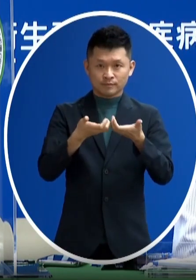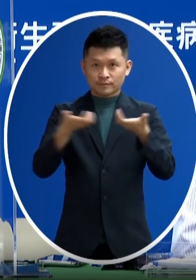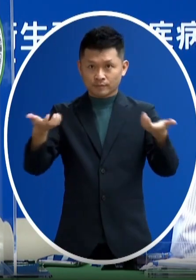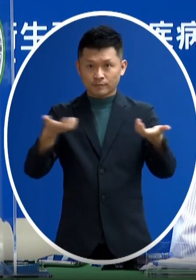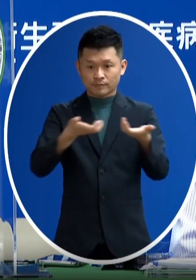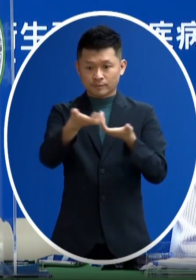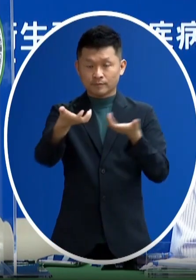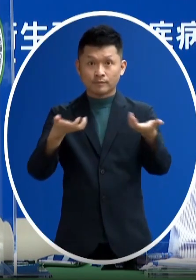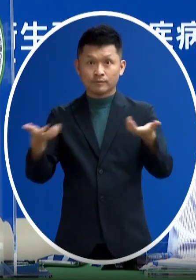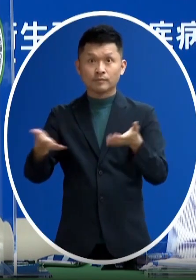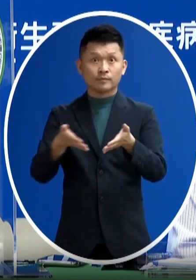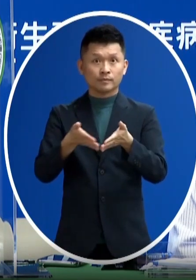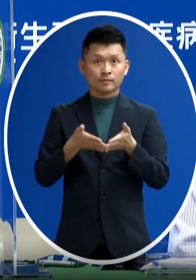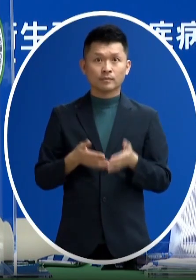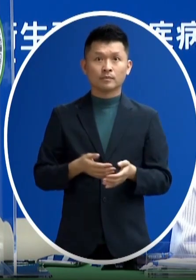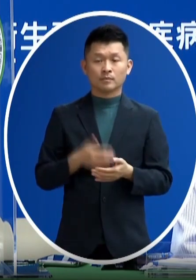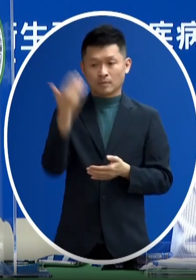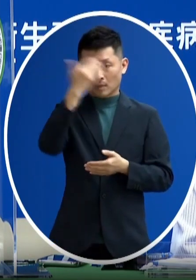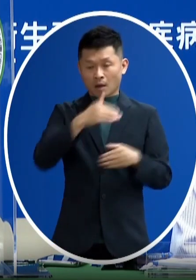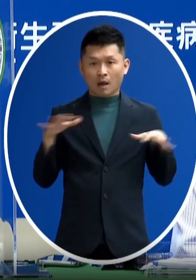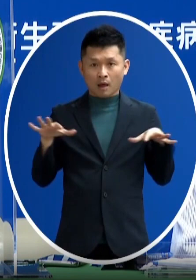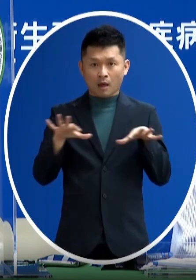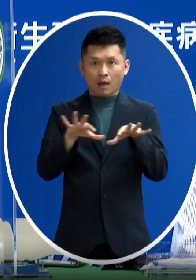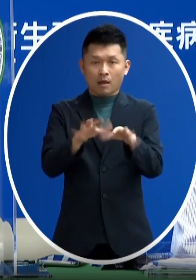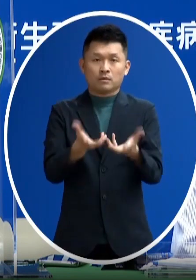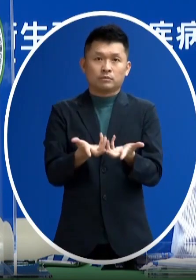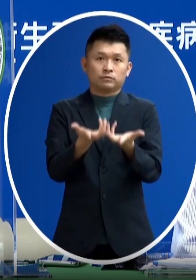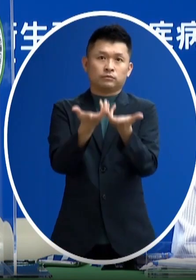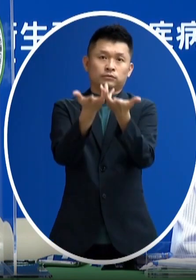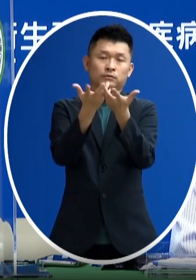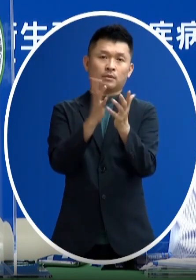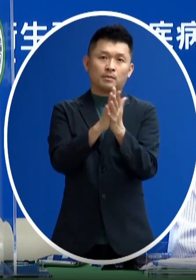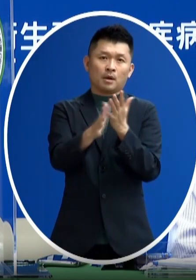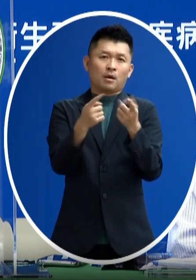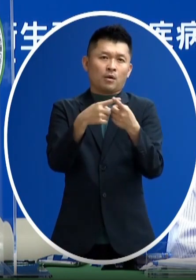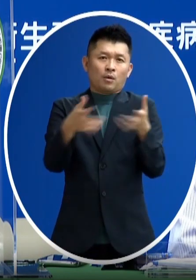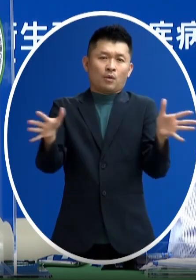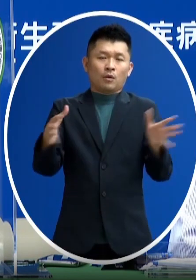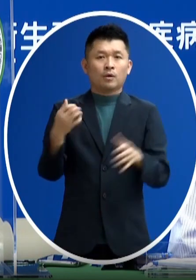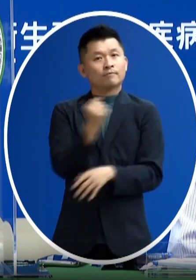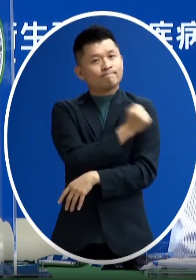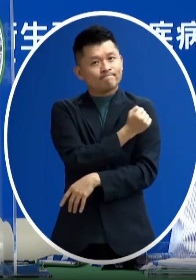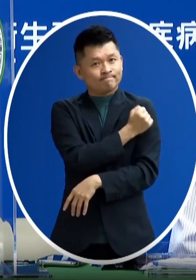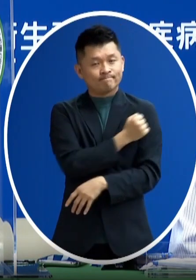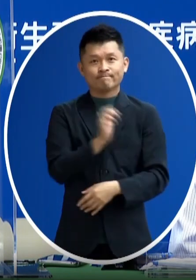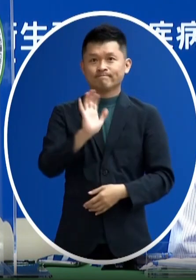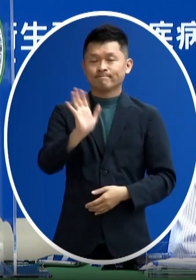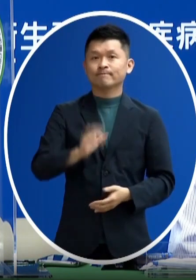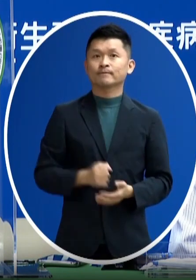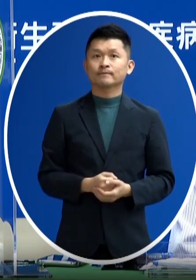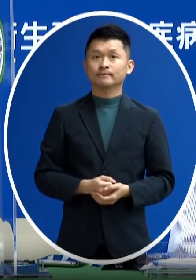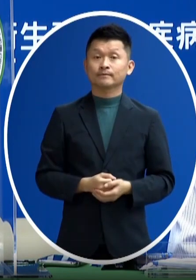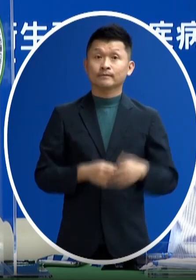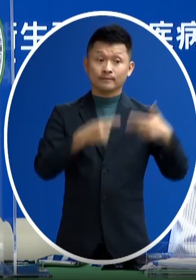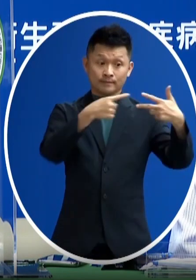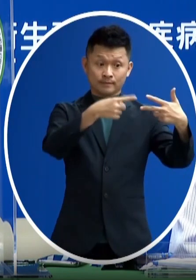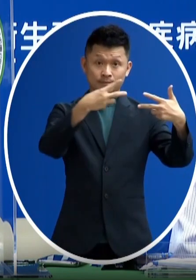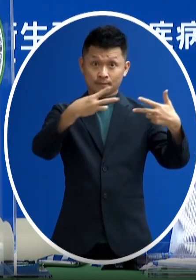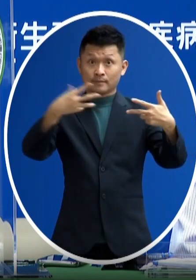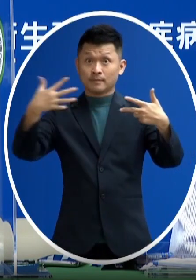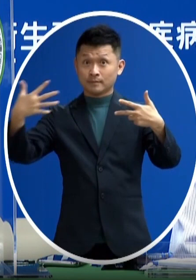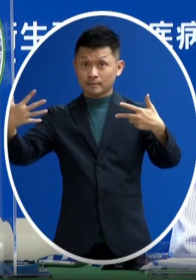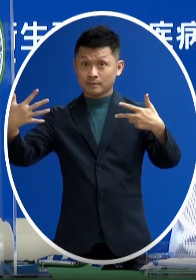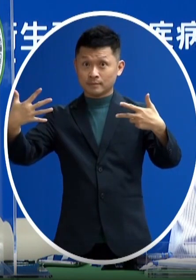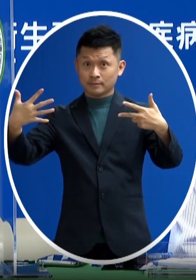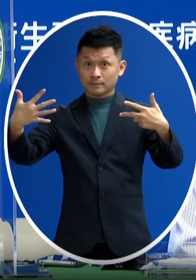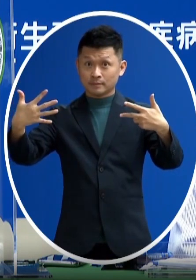避免大家一时之间排队的人太多，也太辛苦。那就是我们还是一样，135星期